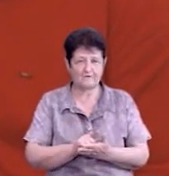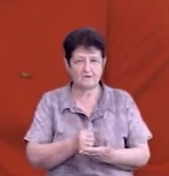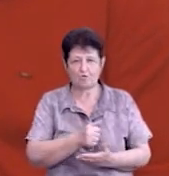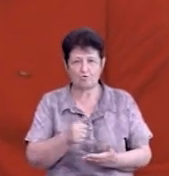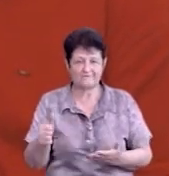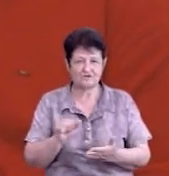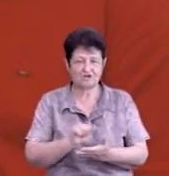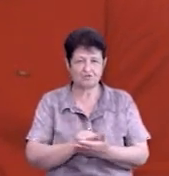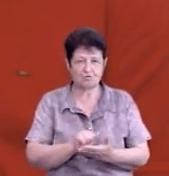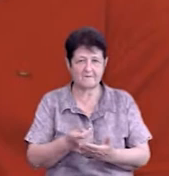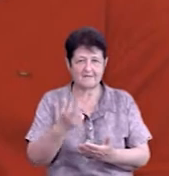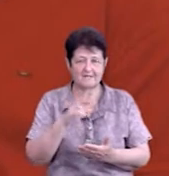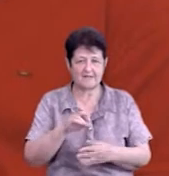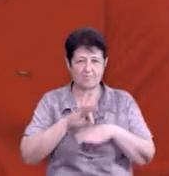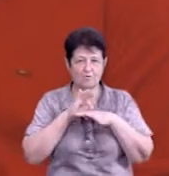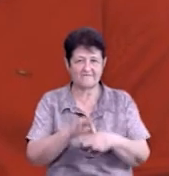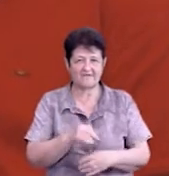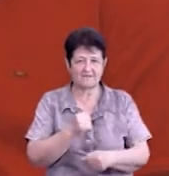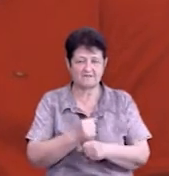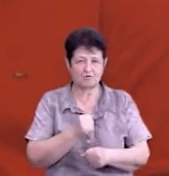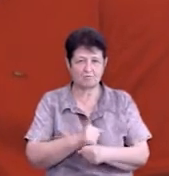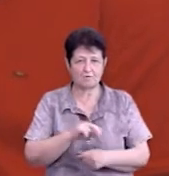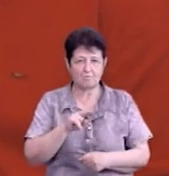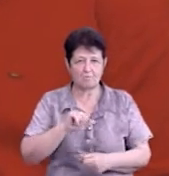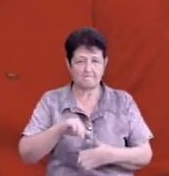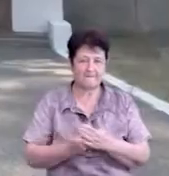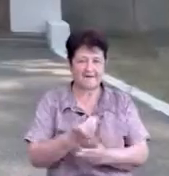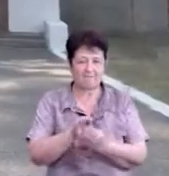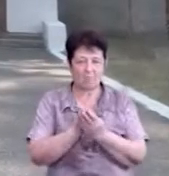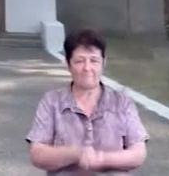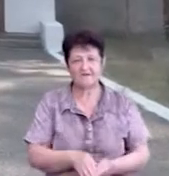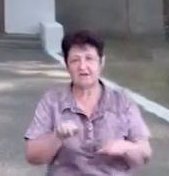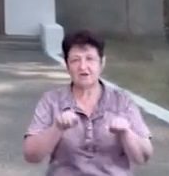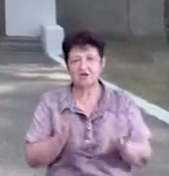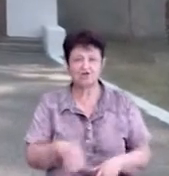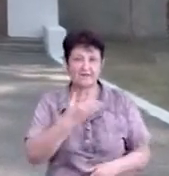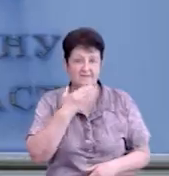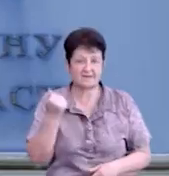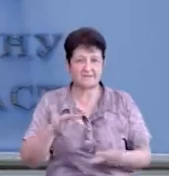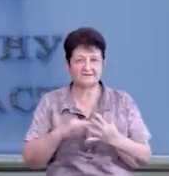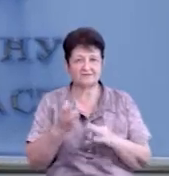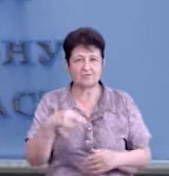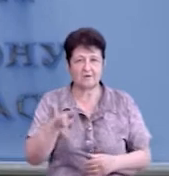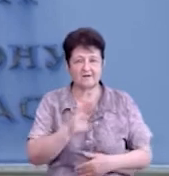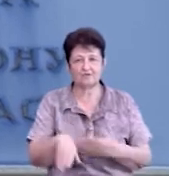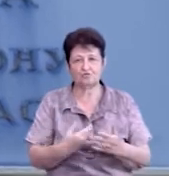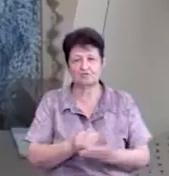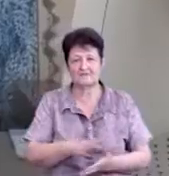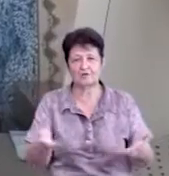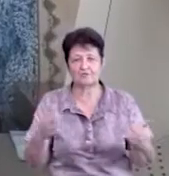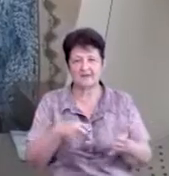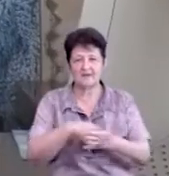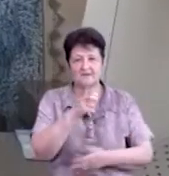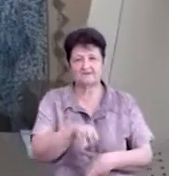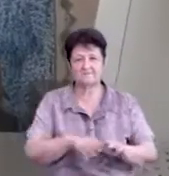найголовніший документ для проведення робіт по перепохованню. Рішення немає, бо у сільській раді досі не отримали лист